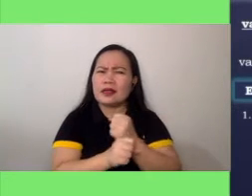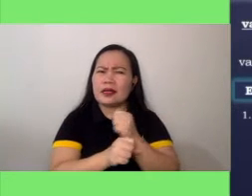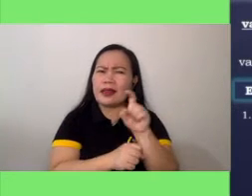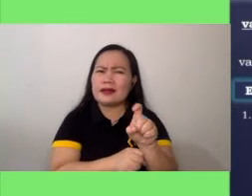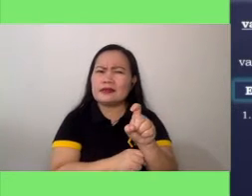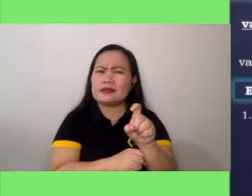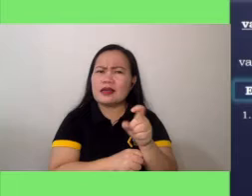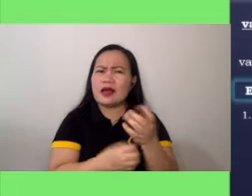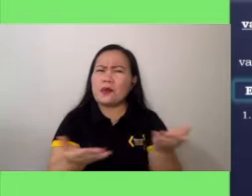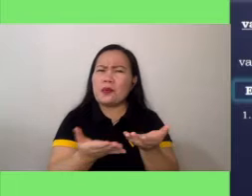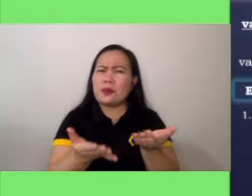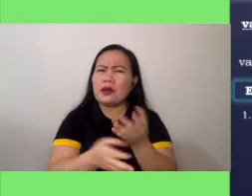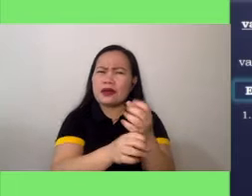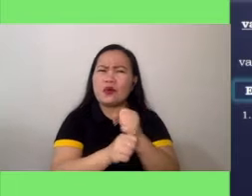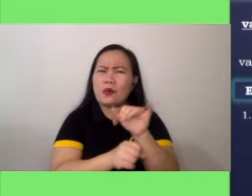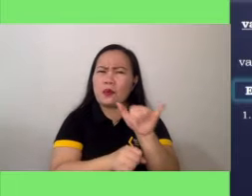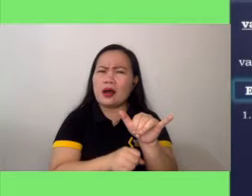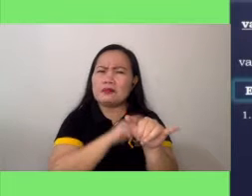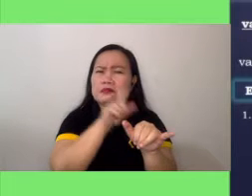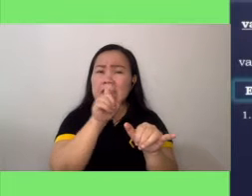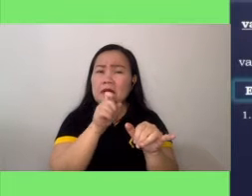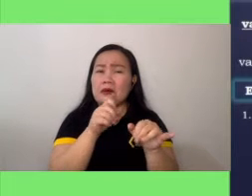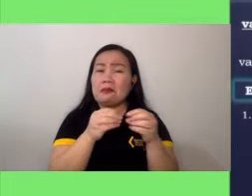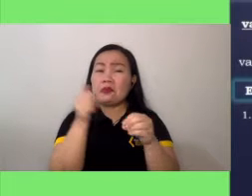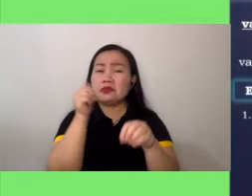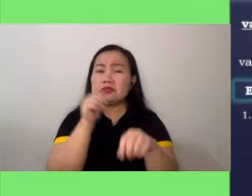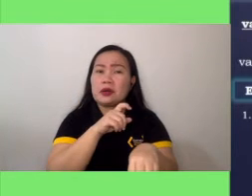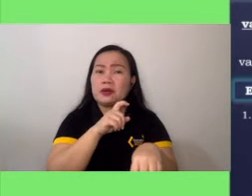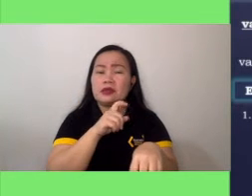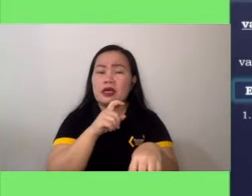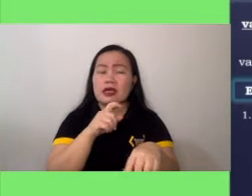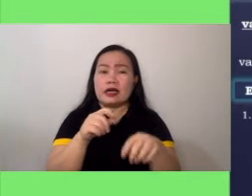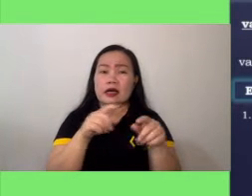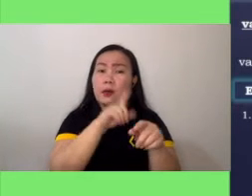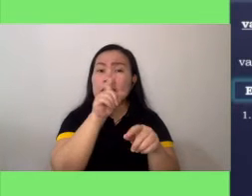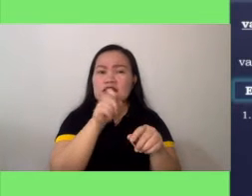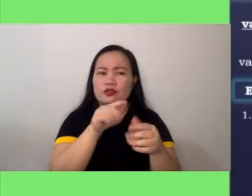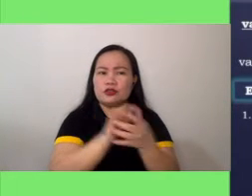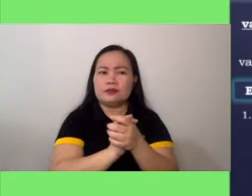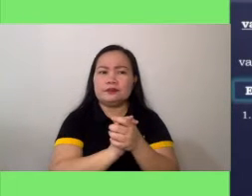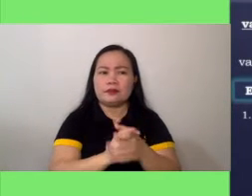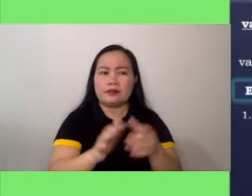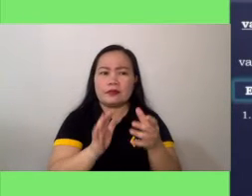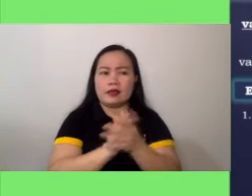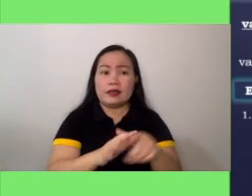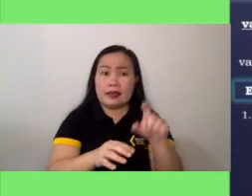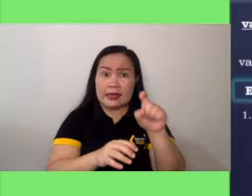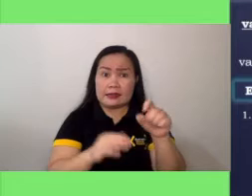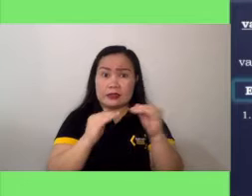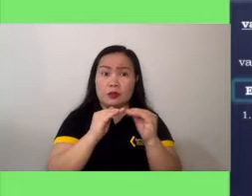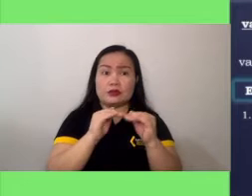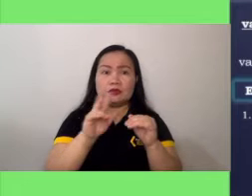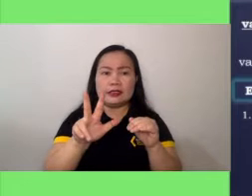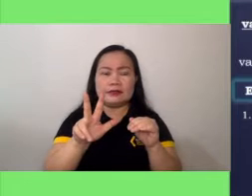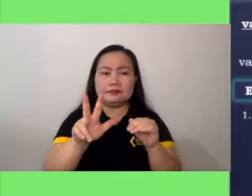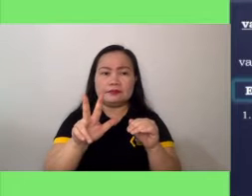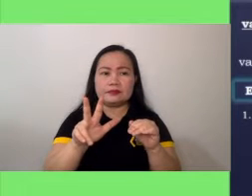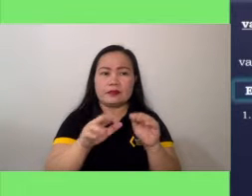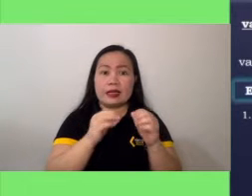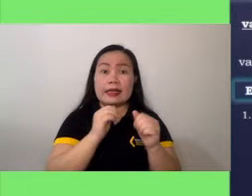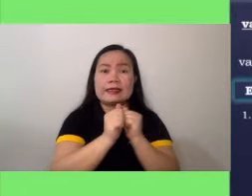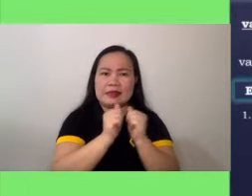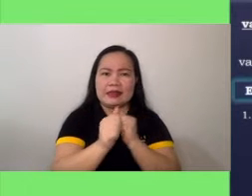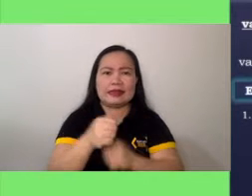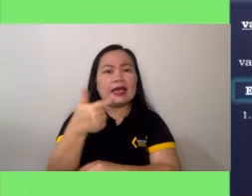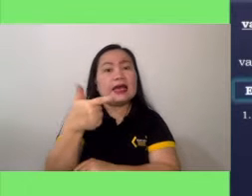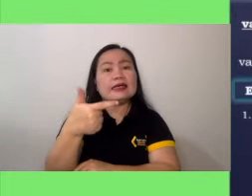saan po nakuha yung x? Ma'am, saan po nakuha si y? Okay. Yung mga ganito na, halimbawa, nakita nyo to, x is equal to